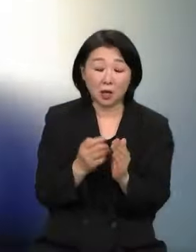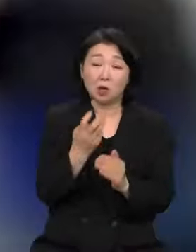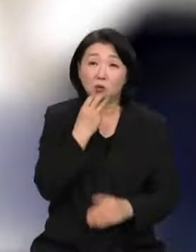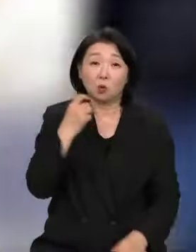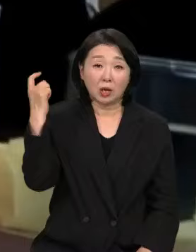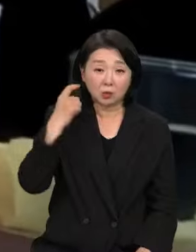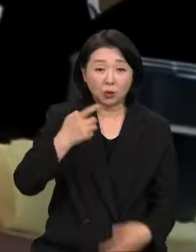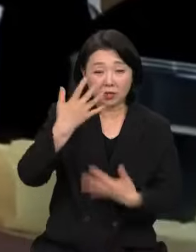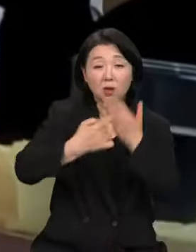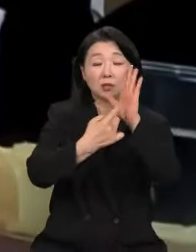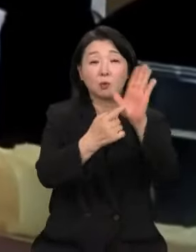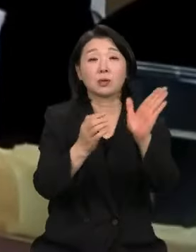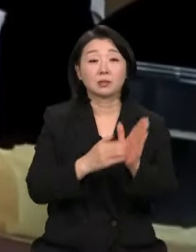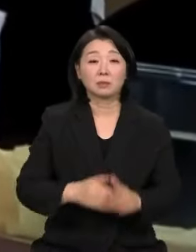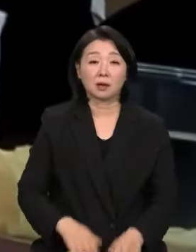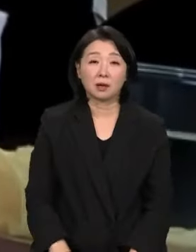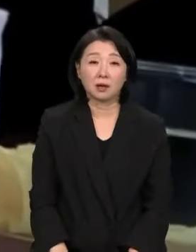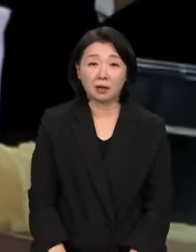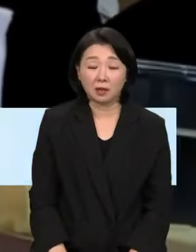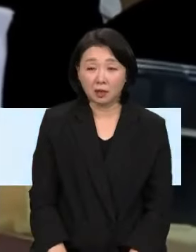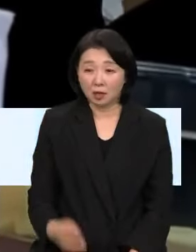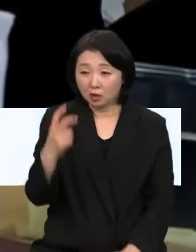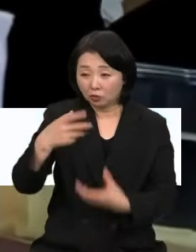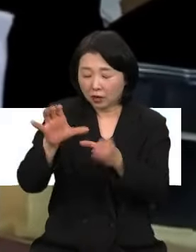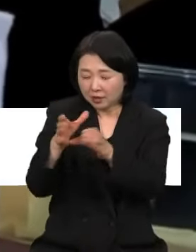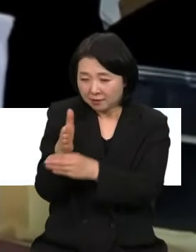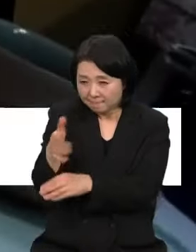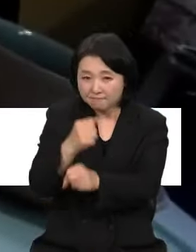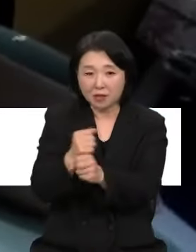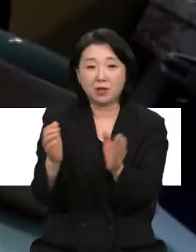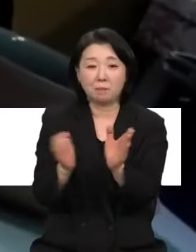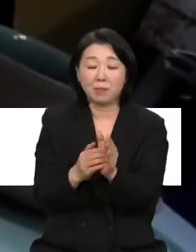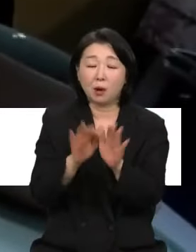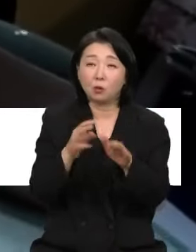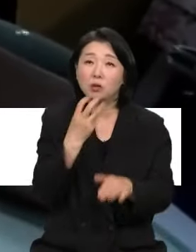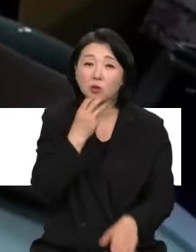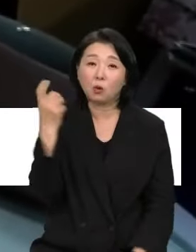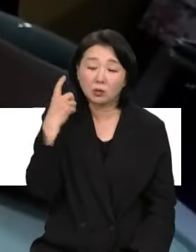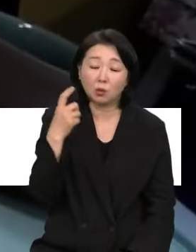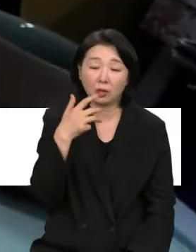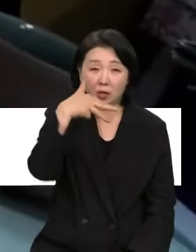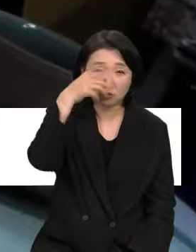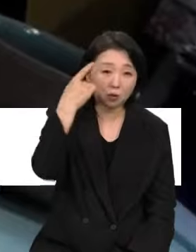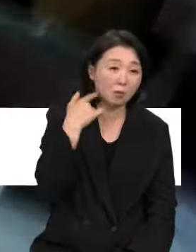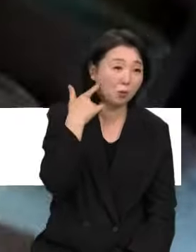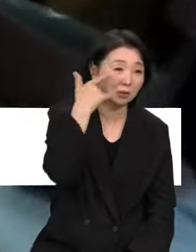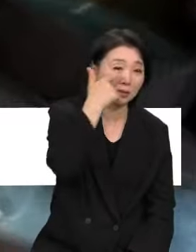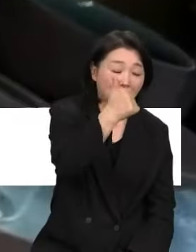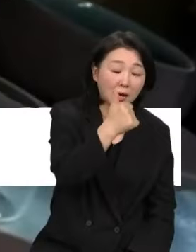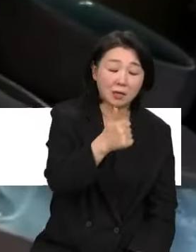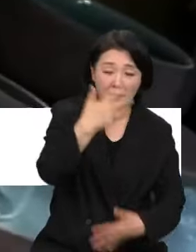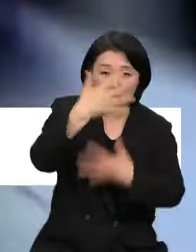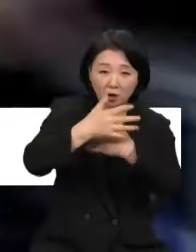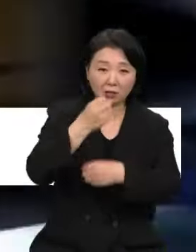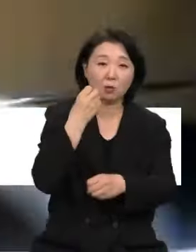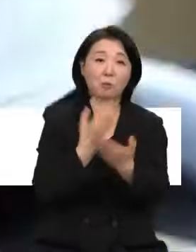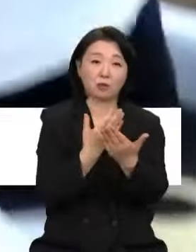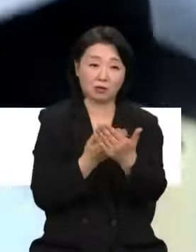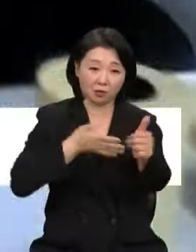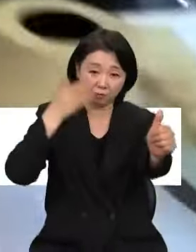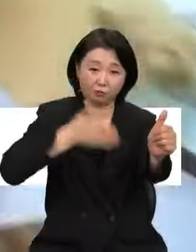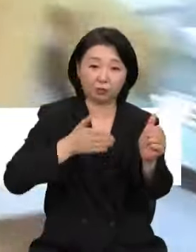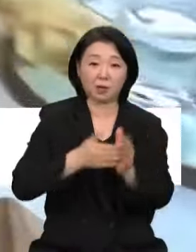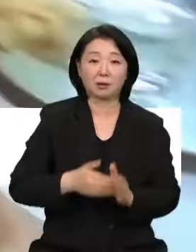11월 공개했습니다. 전담 수사팀을 꾸린 검찰이 오늘 서울의 소리와 최 목사 측에 영상의 원본을 제출해달라고 요청한